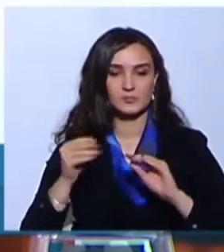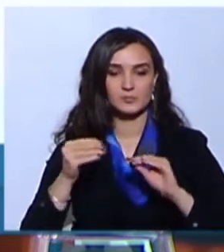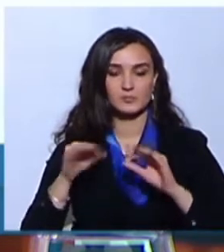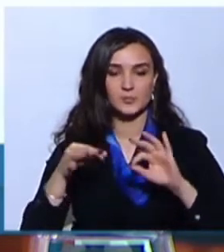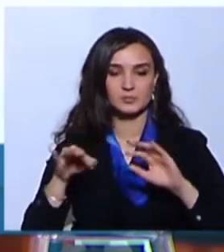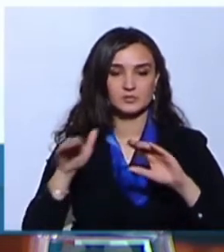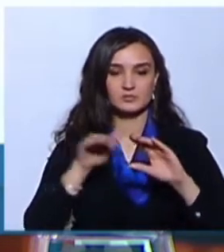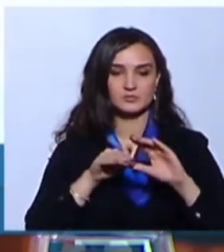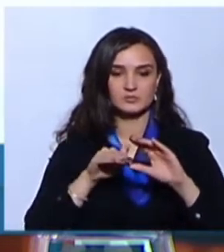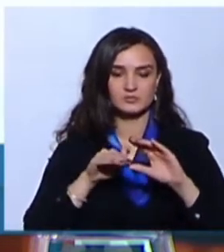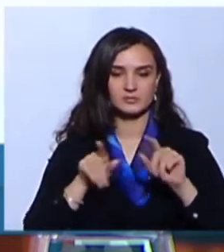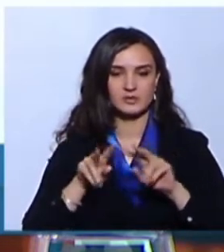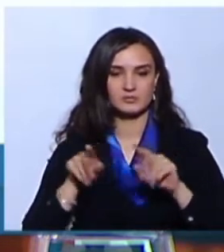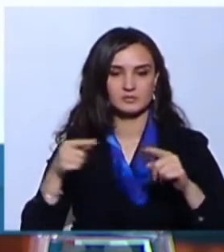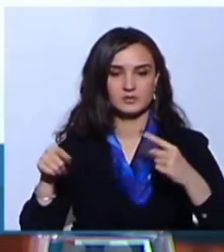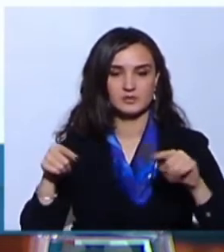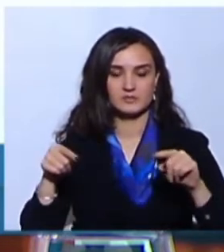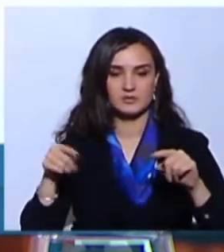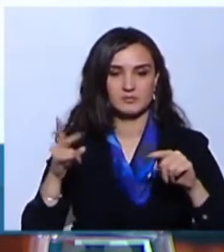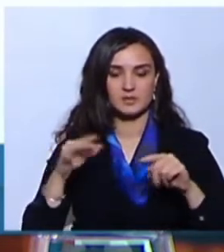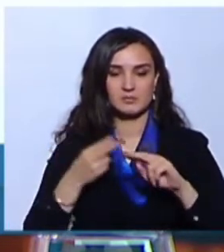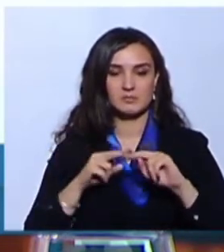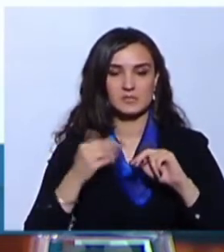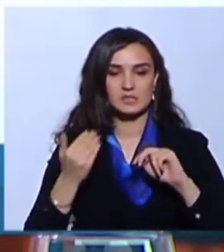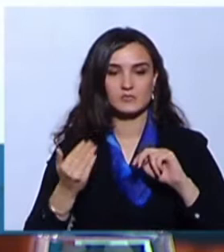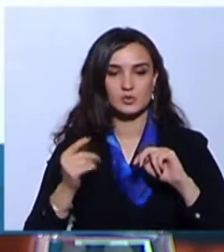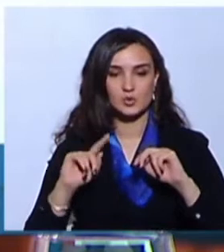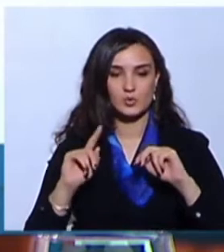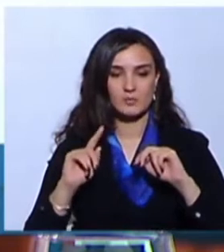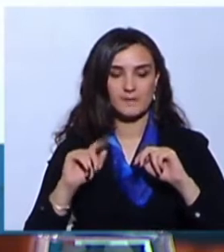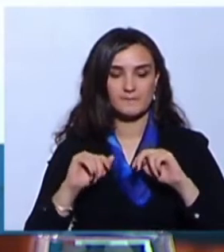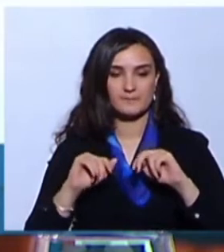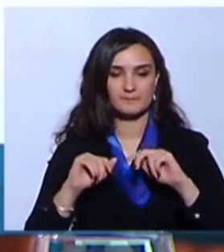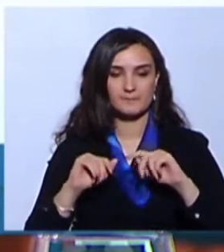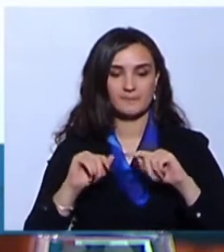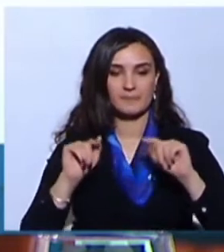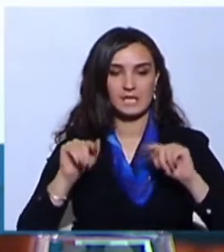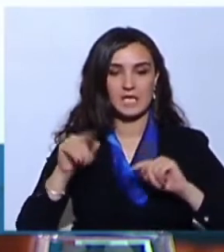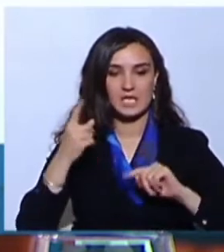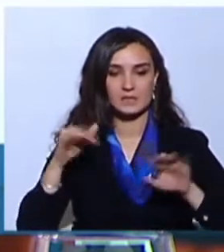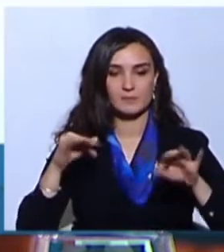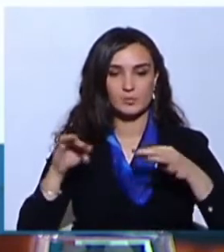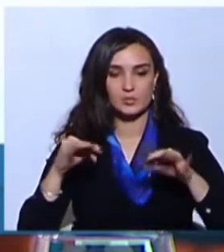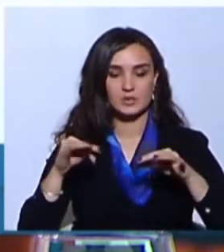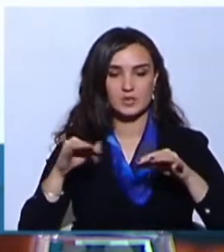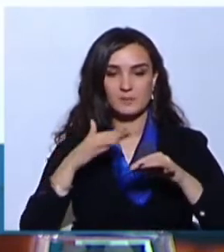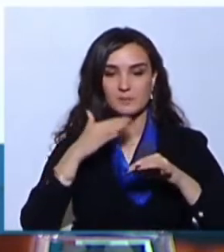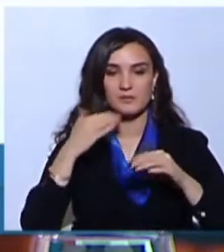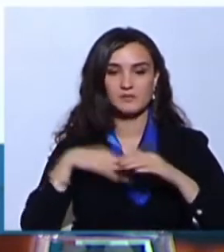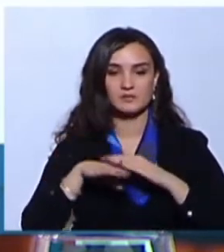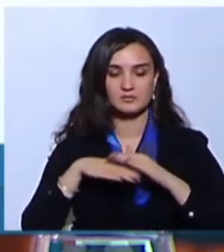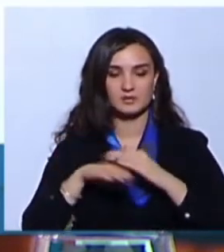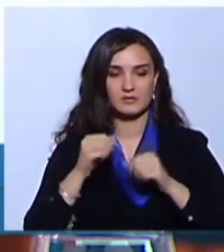ეს ფურცელიც იქნება თავისთვის. მაგრამ იმისათვის, რომ ეს ერთი ფურცელი მრავალ ფურცლად,